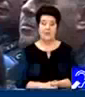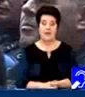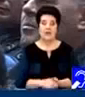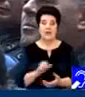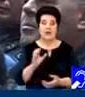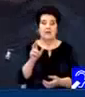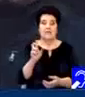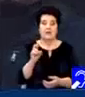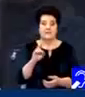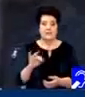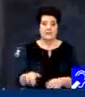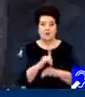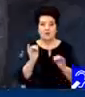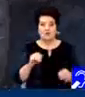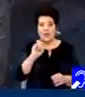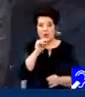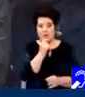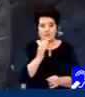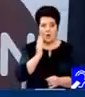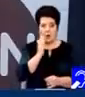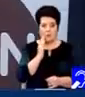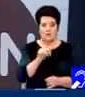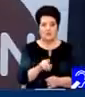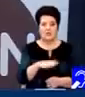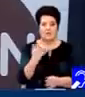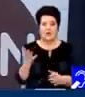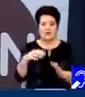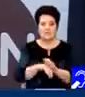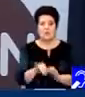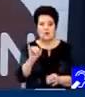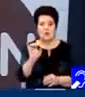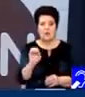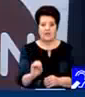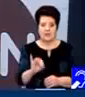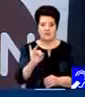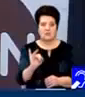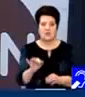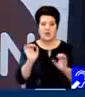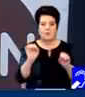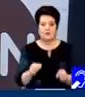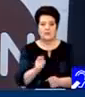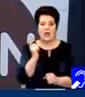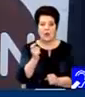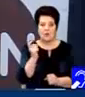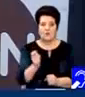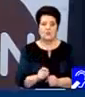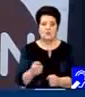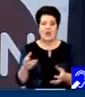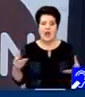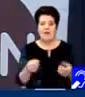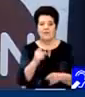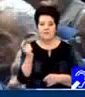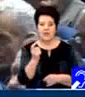Traian Băsescu s-a referit la creșterea economică a României de când face parte din Uniunea Europeană și la posibilitățile agriculturii și a fermierilor